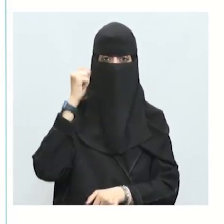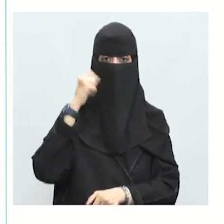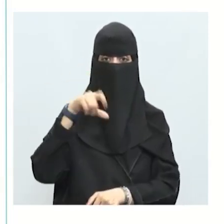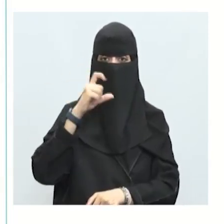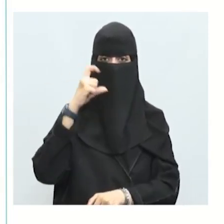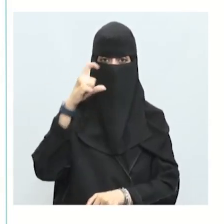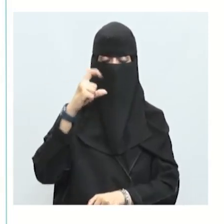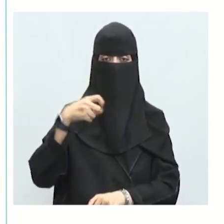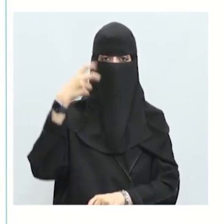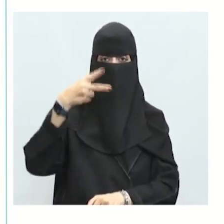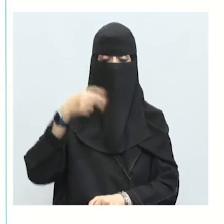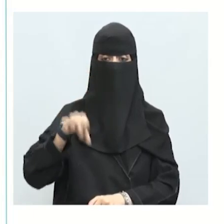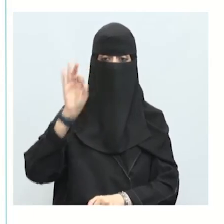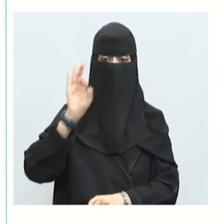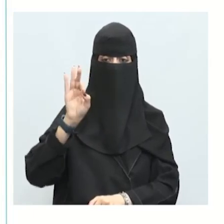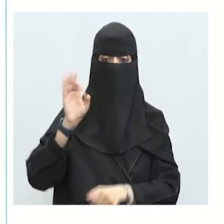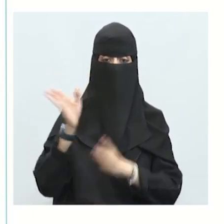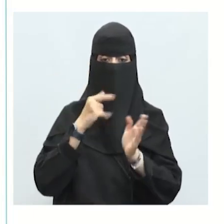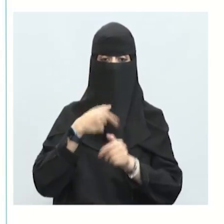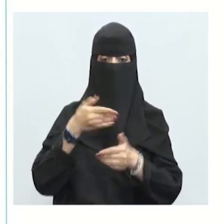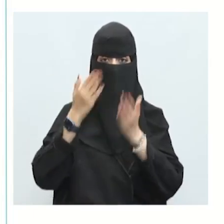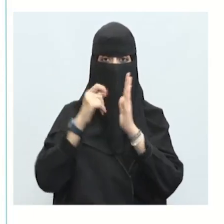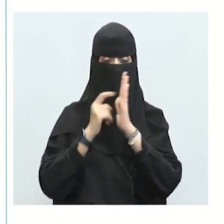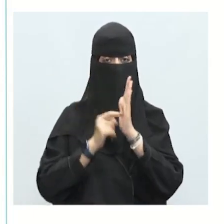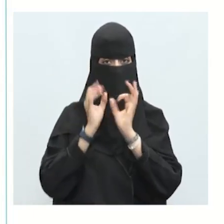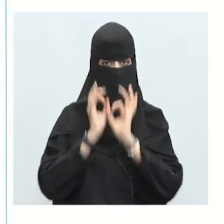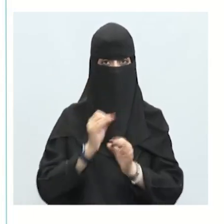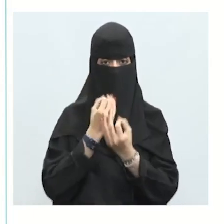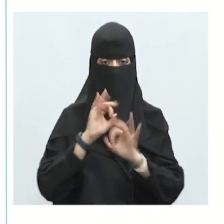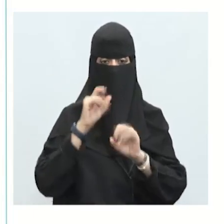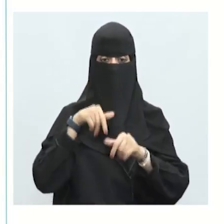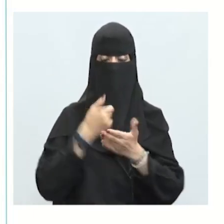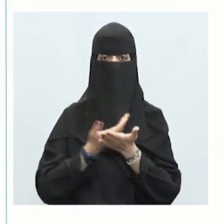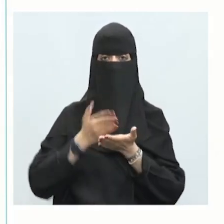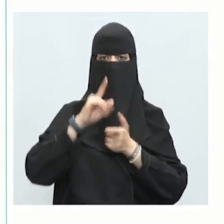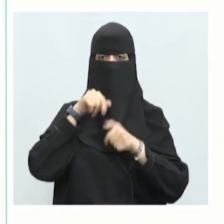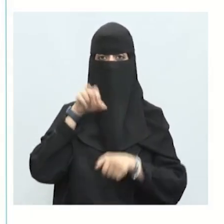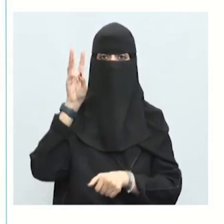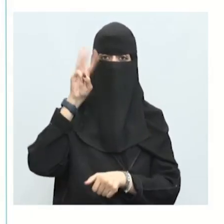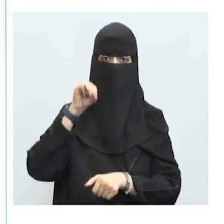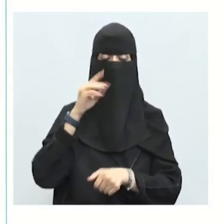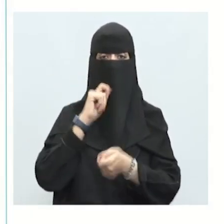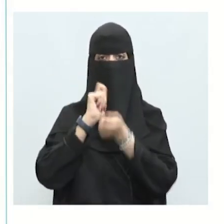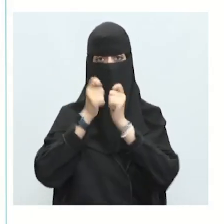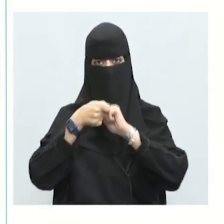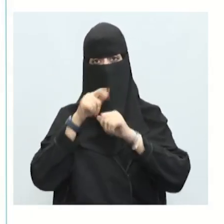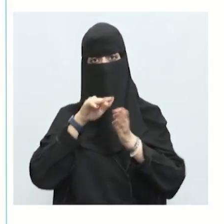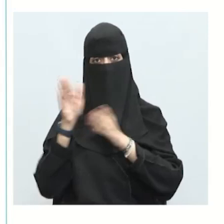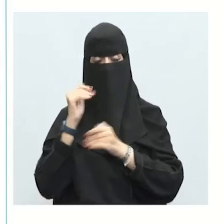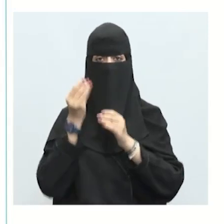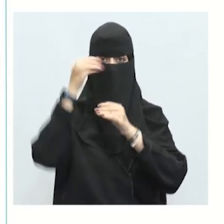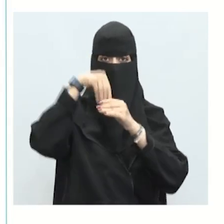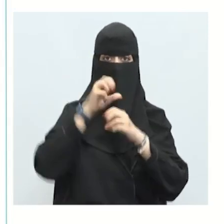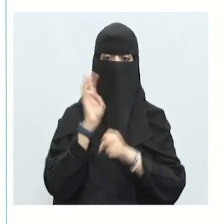اذا تحقق الشرط يتم اسنادها الى ام في النهايه يتم طباعه المتغير ام ام او ما بداخل